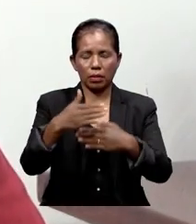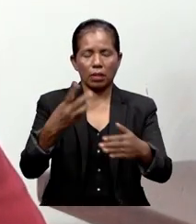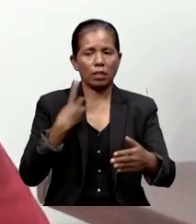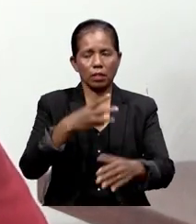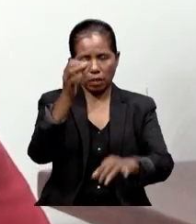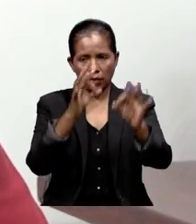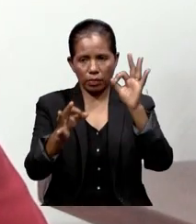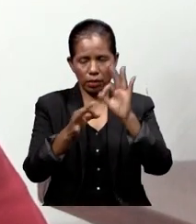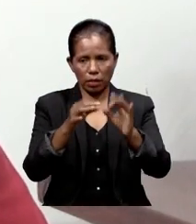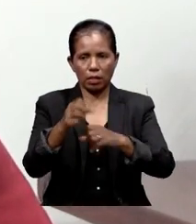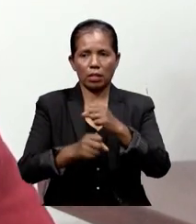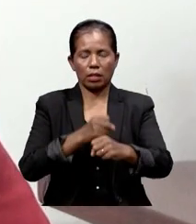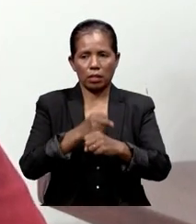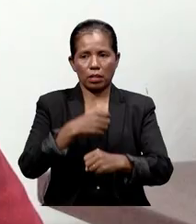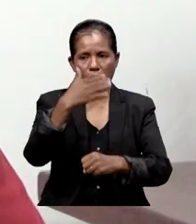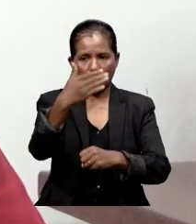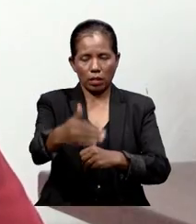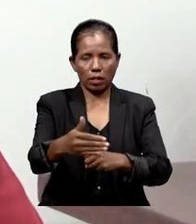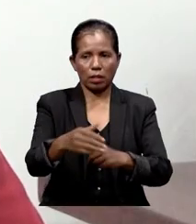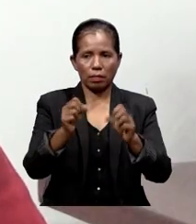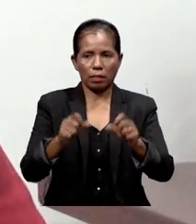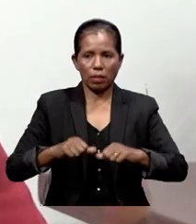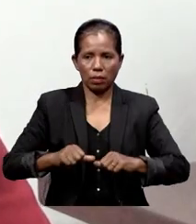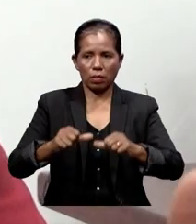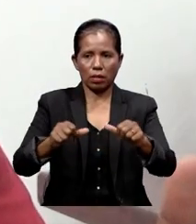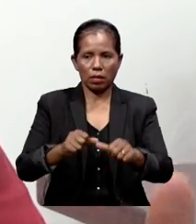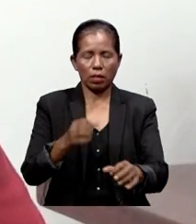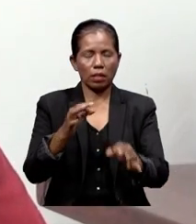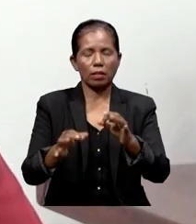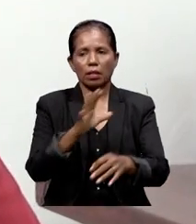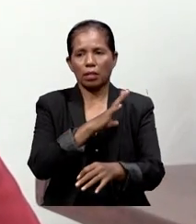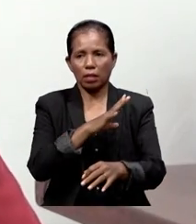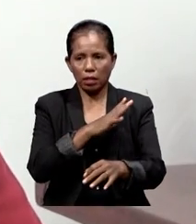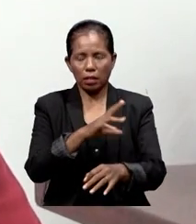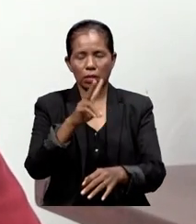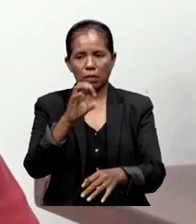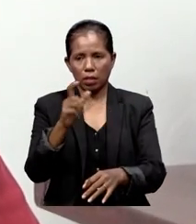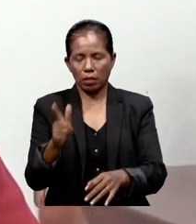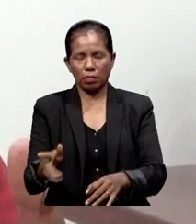kateka tinan ne fase ida ne bela lauri, e pois que intan,